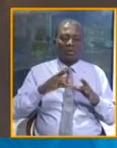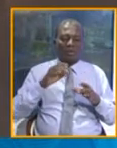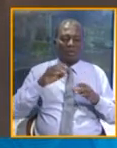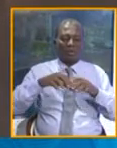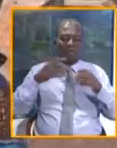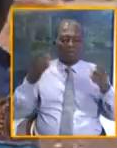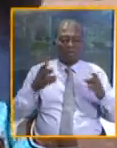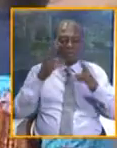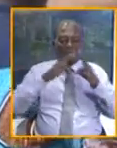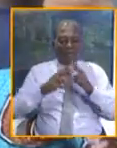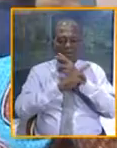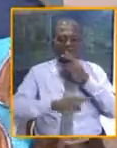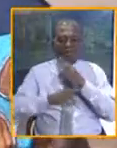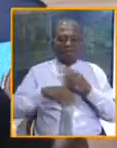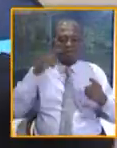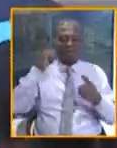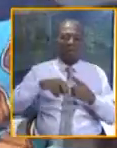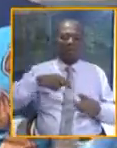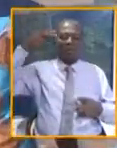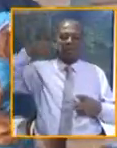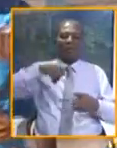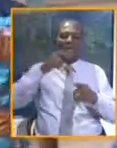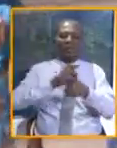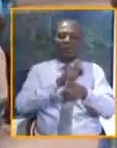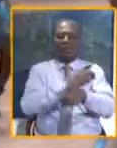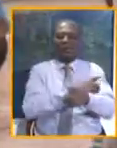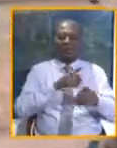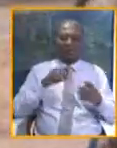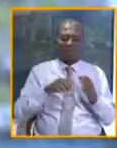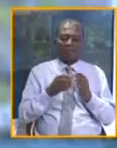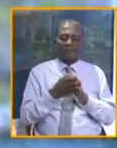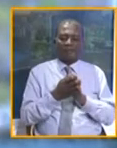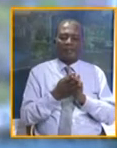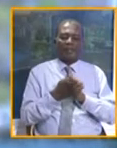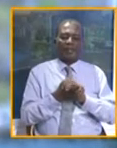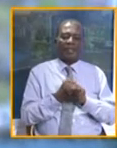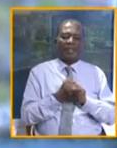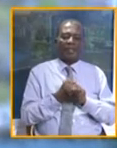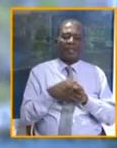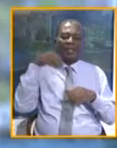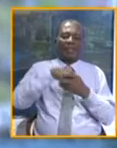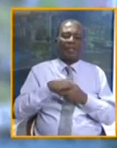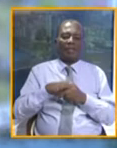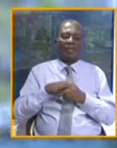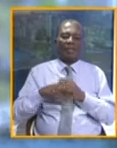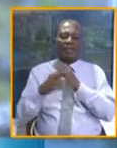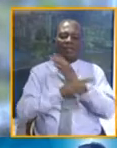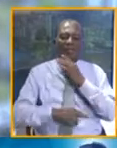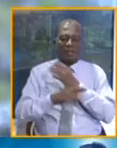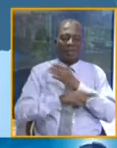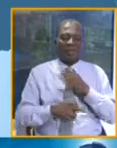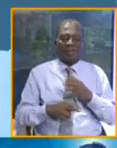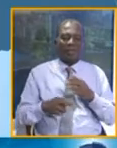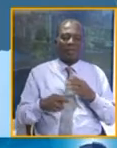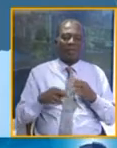composent cette région ont pu atteindre un niveau de développement appréciable. Dans la région du Grand Togo, précisément